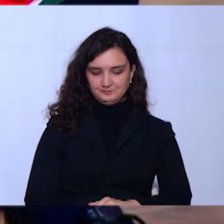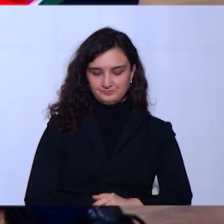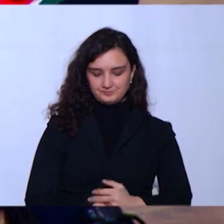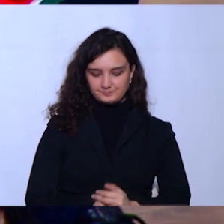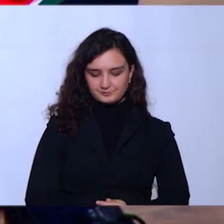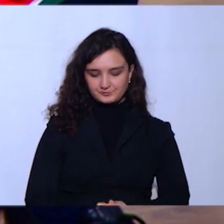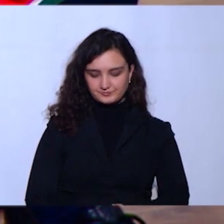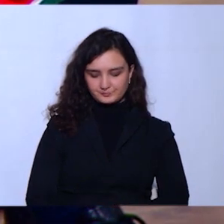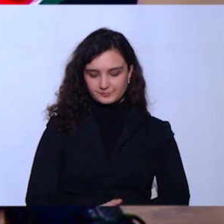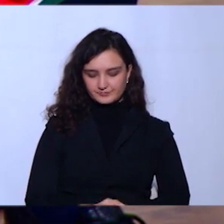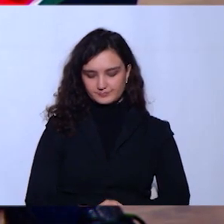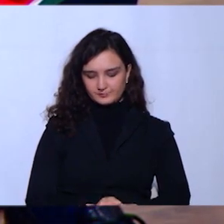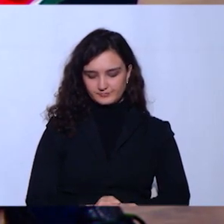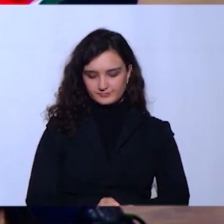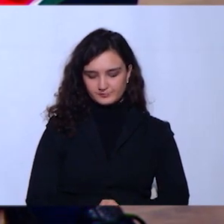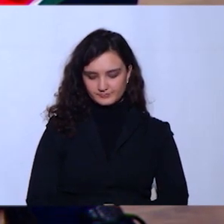აი ესეთი.